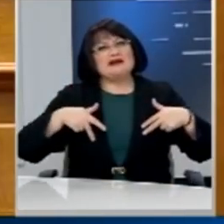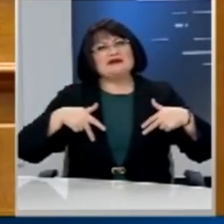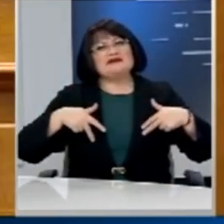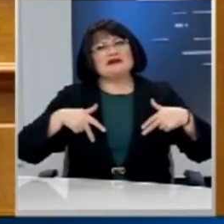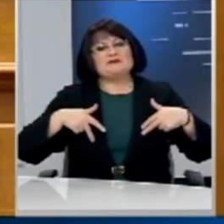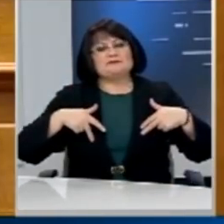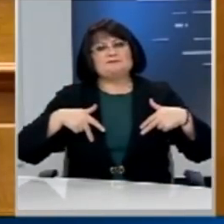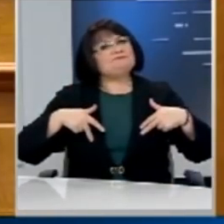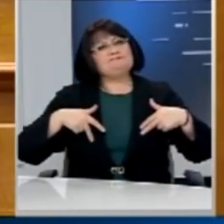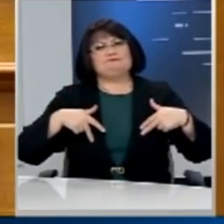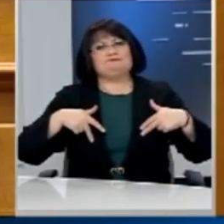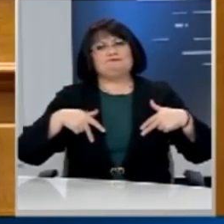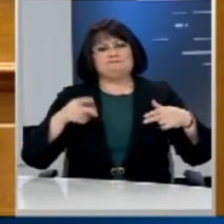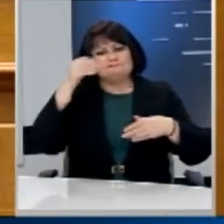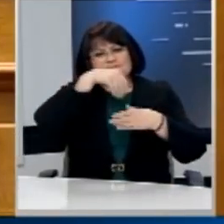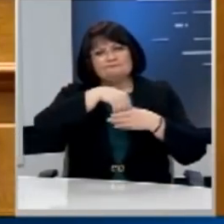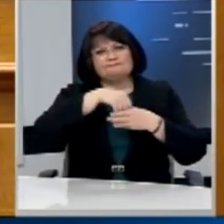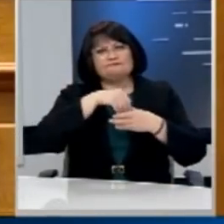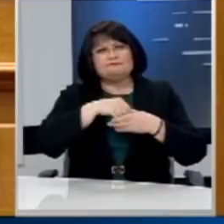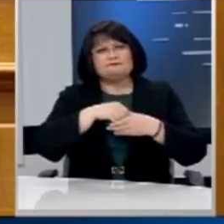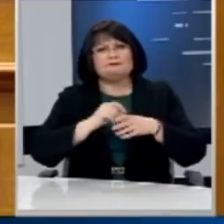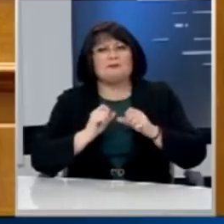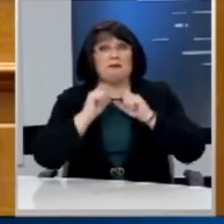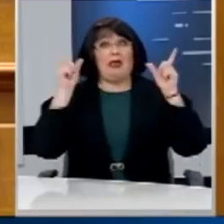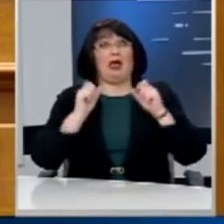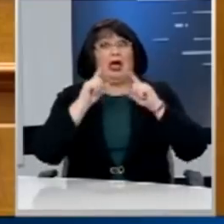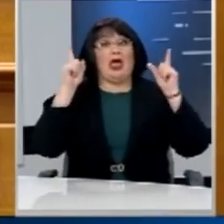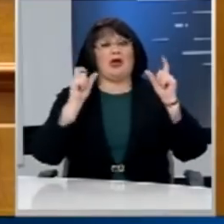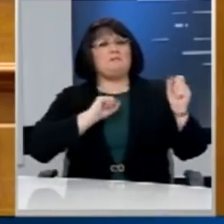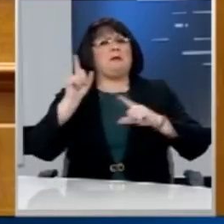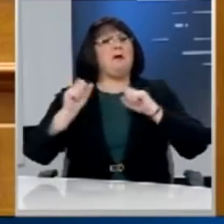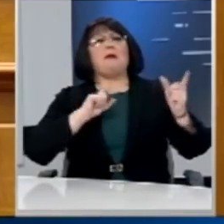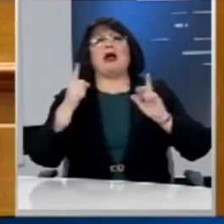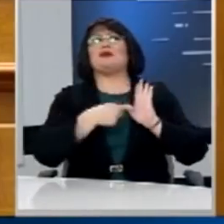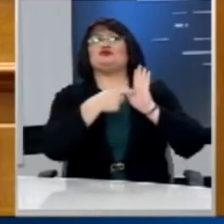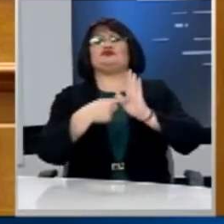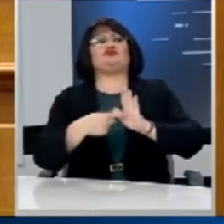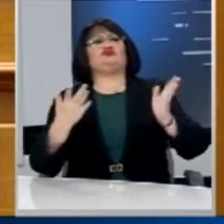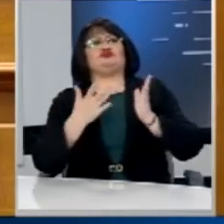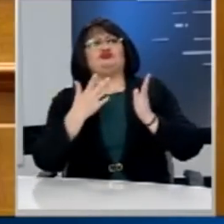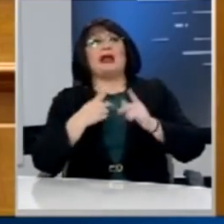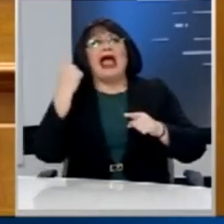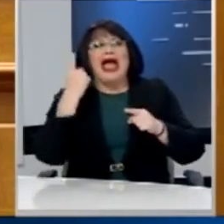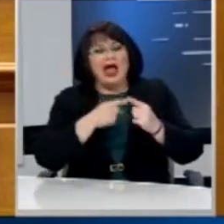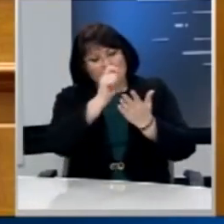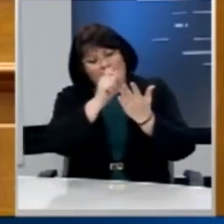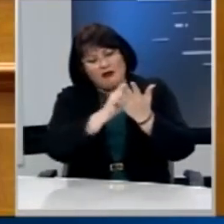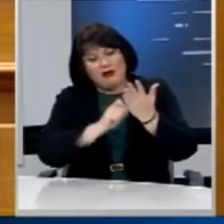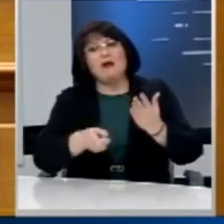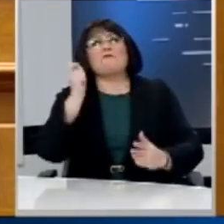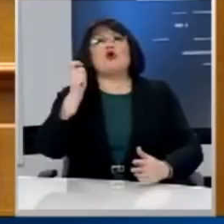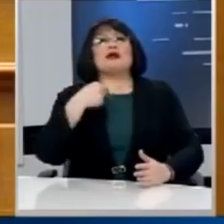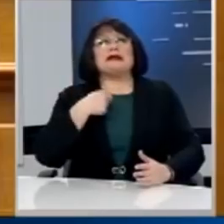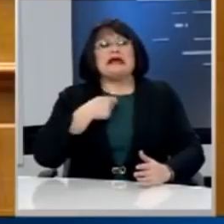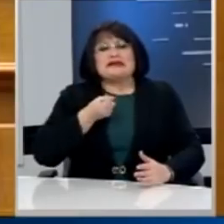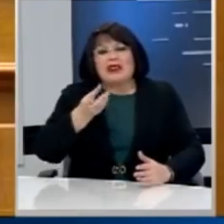δεν περιέχει εκπλήξεις και πυροτεχνήματα. Αποτυπώνει απλά σε αριθμούς τις πολιτικές για